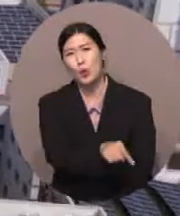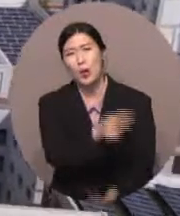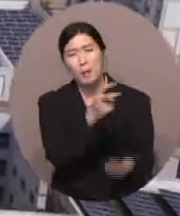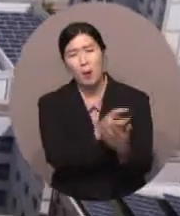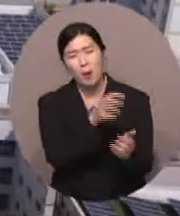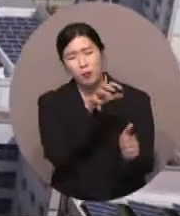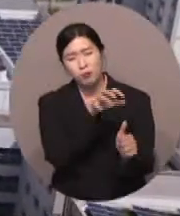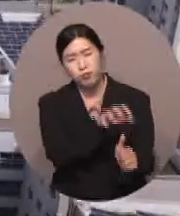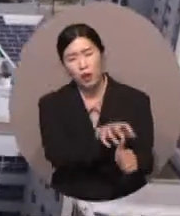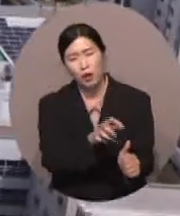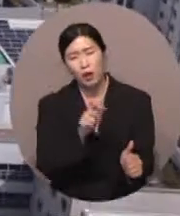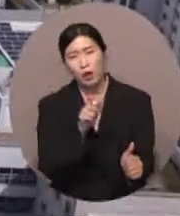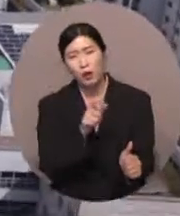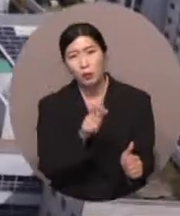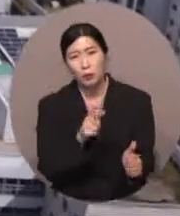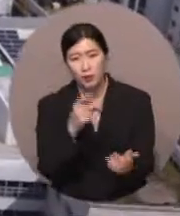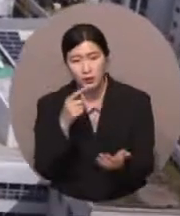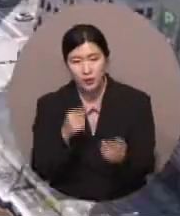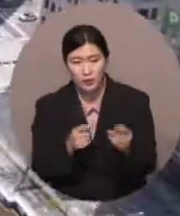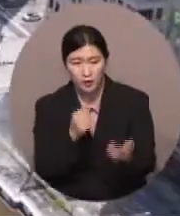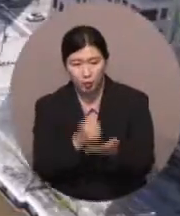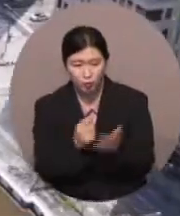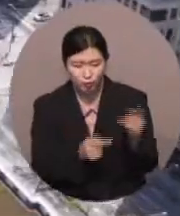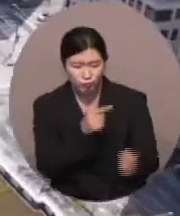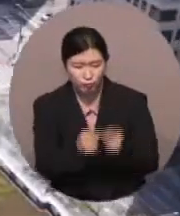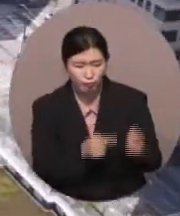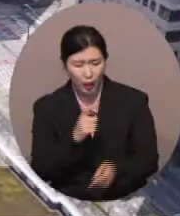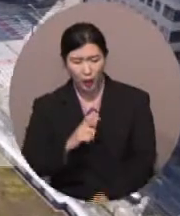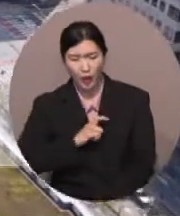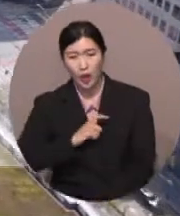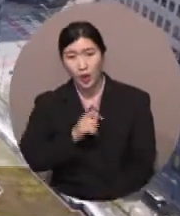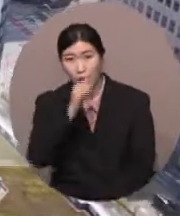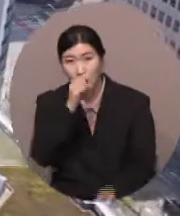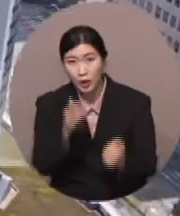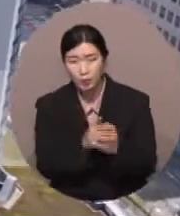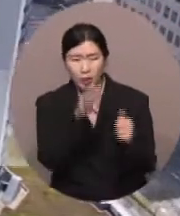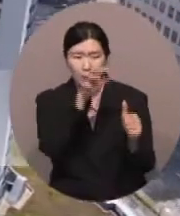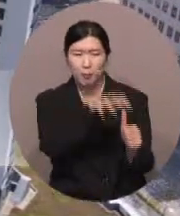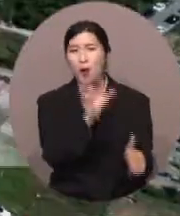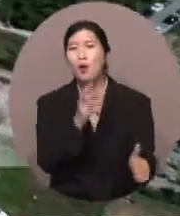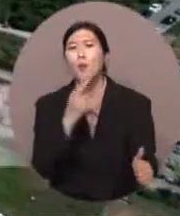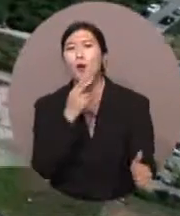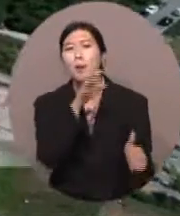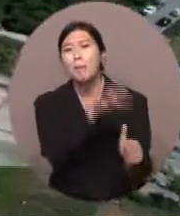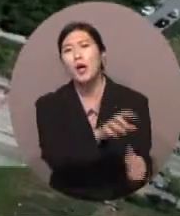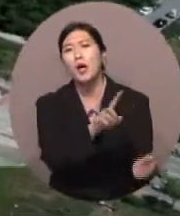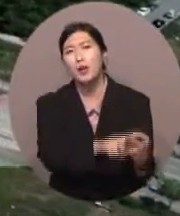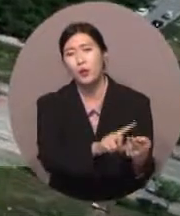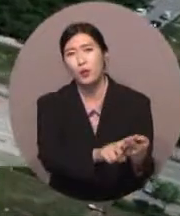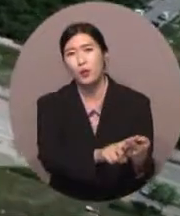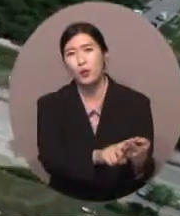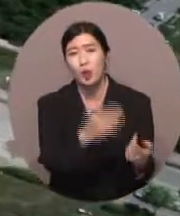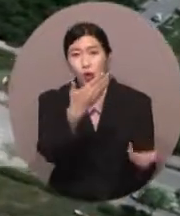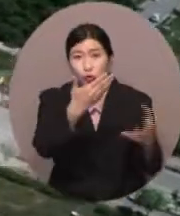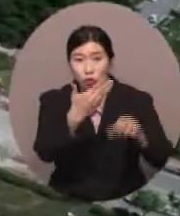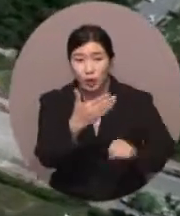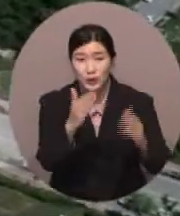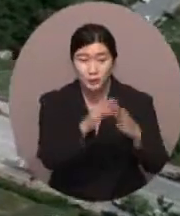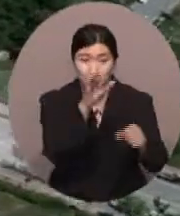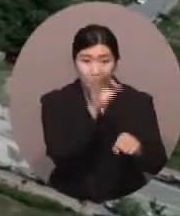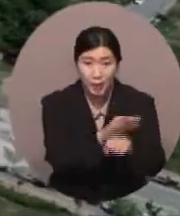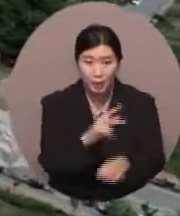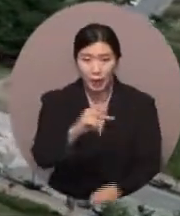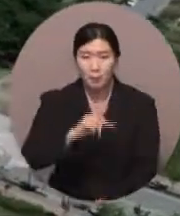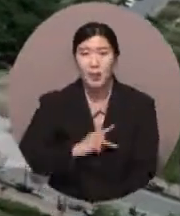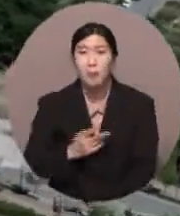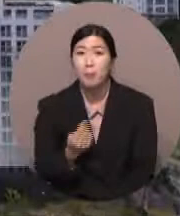이어지던 세종시는 청약 경쟁률이 높다는 이유로 조정 대상 지역 규제가 유지되면서 9억 원 이하 집을 살 때 빌릴 수 있는 담보대출